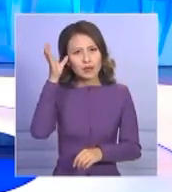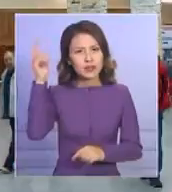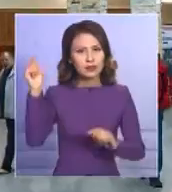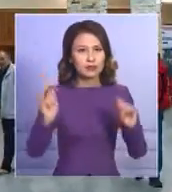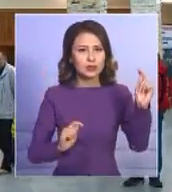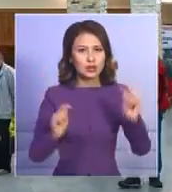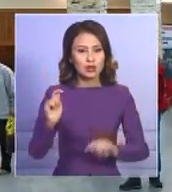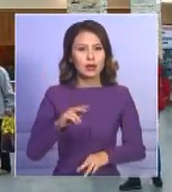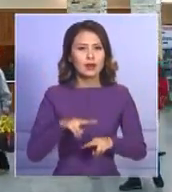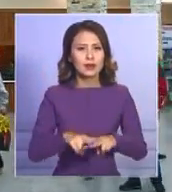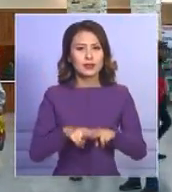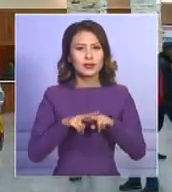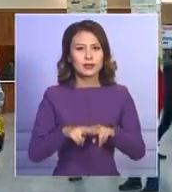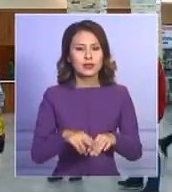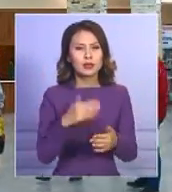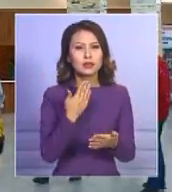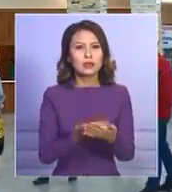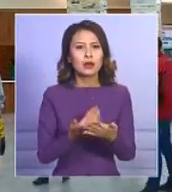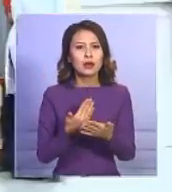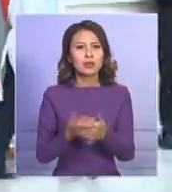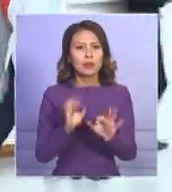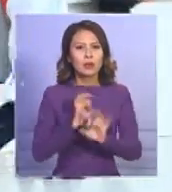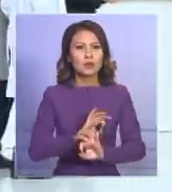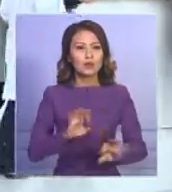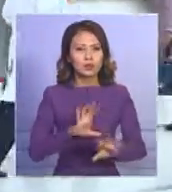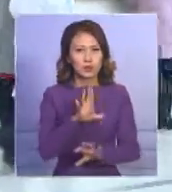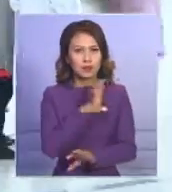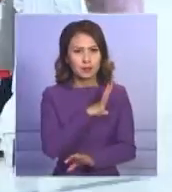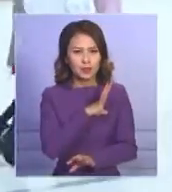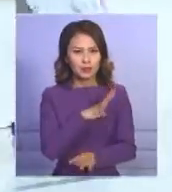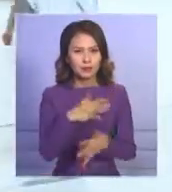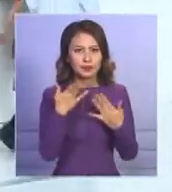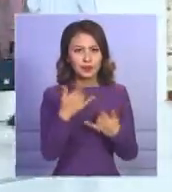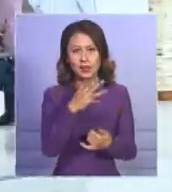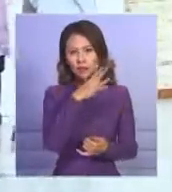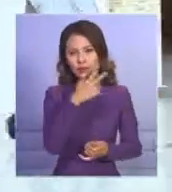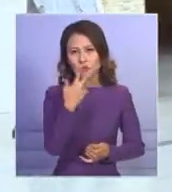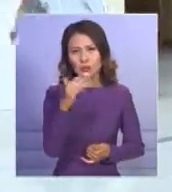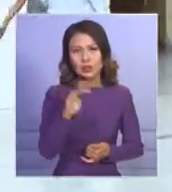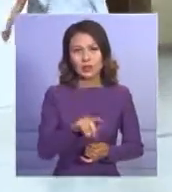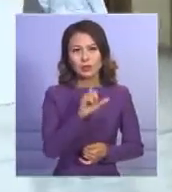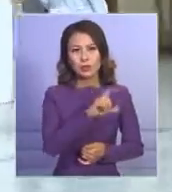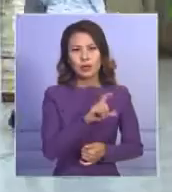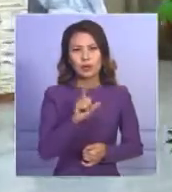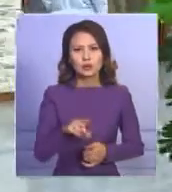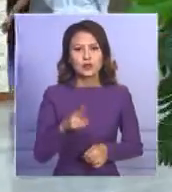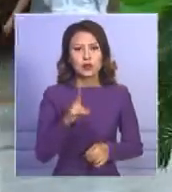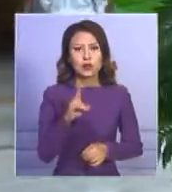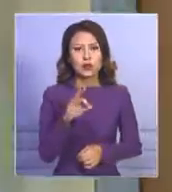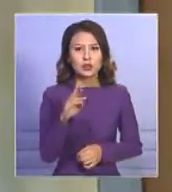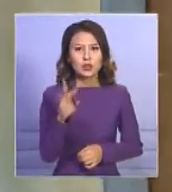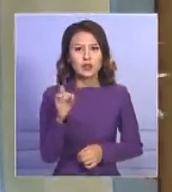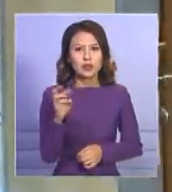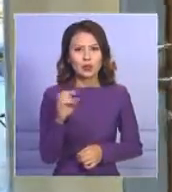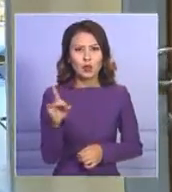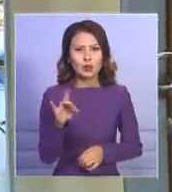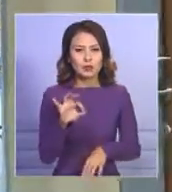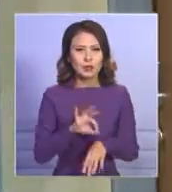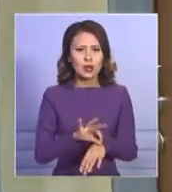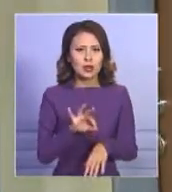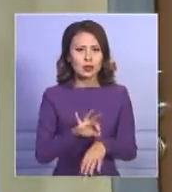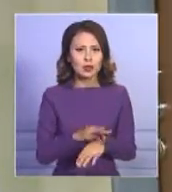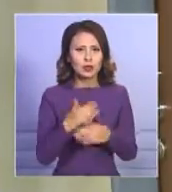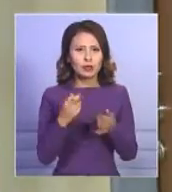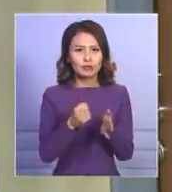профессорлар астаналық әріптестеріне шеберлік сыныбын өткізді. Қазіргі уақытта Қазақстанда 3000-нан астам адам канцероматоз дертіне шалдыққан.